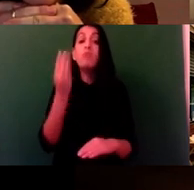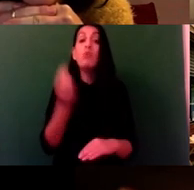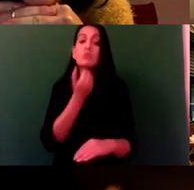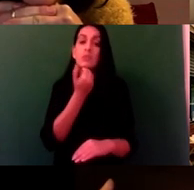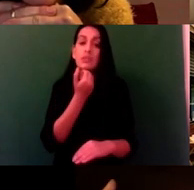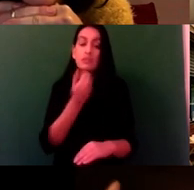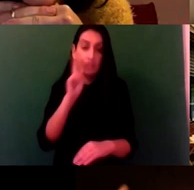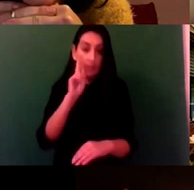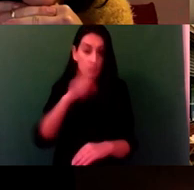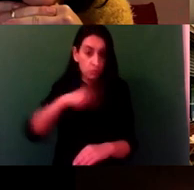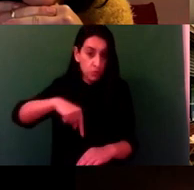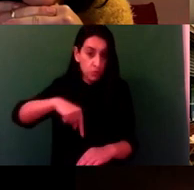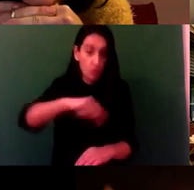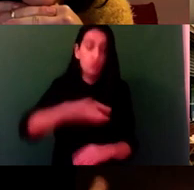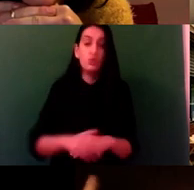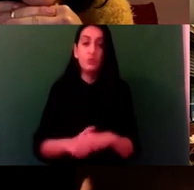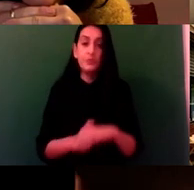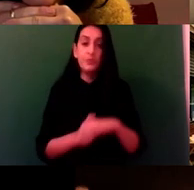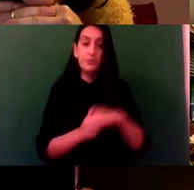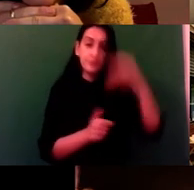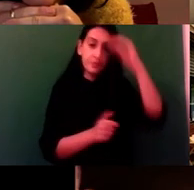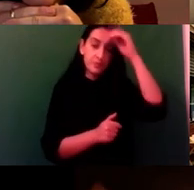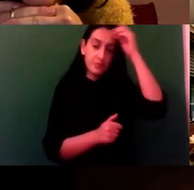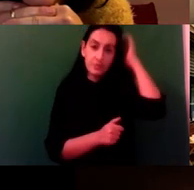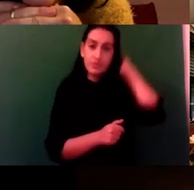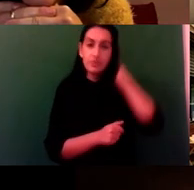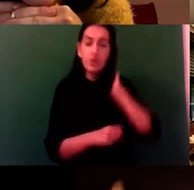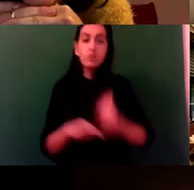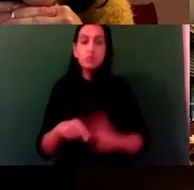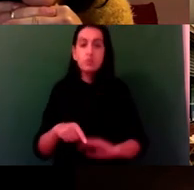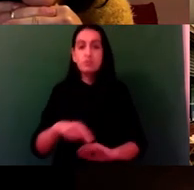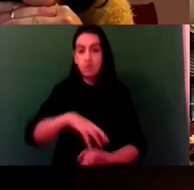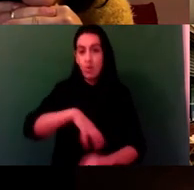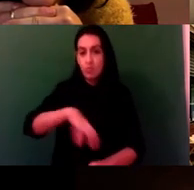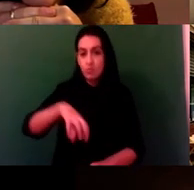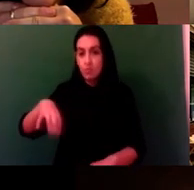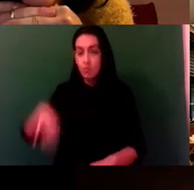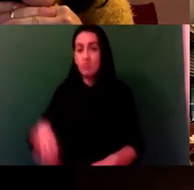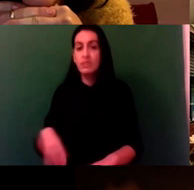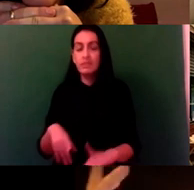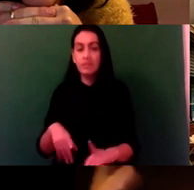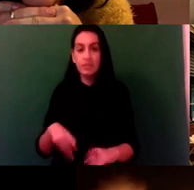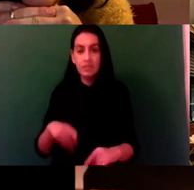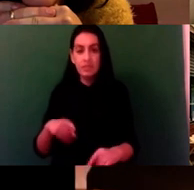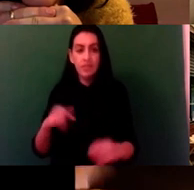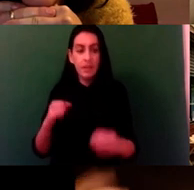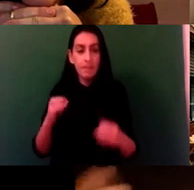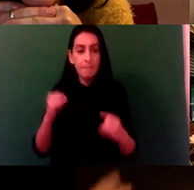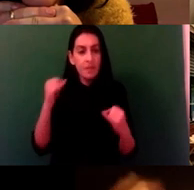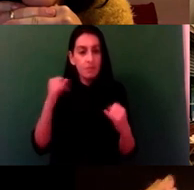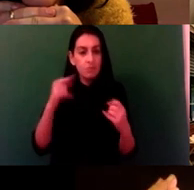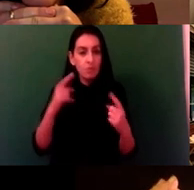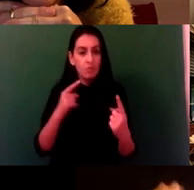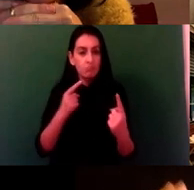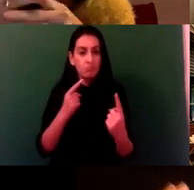aslında mesela sadece o ilgili birimlerin bazı şeyleri müzakere etmesini sağlamak bile bence bir kazanım oldu. Benim bu anlamda inancım,